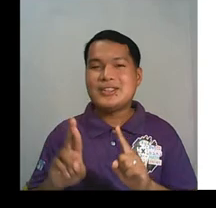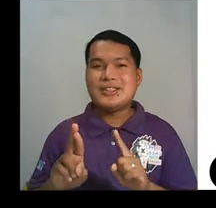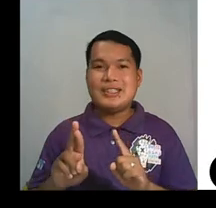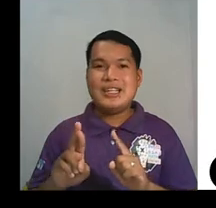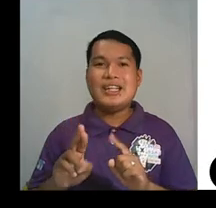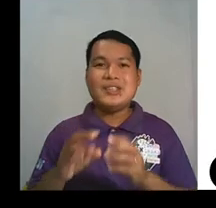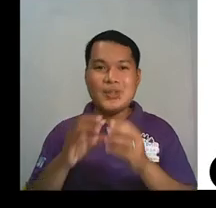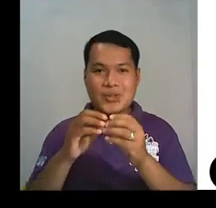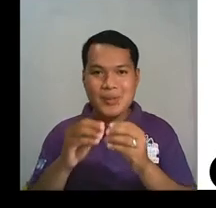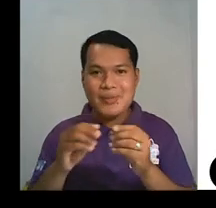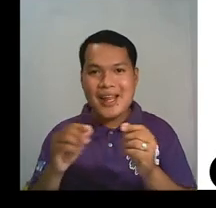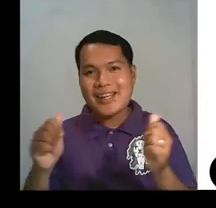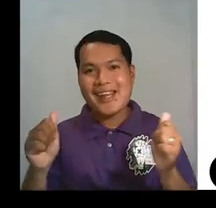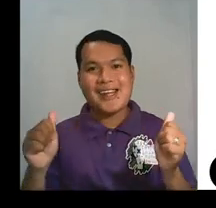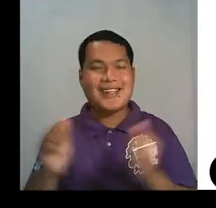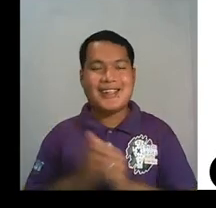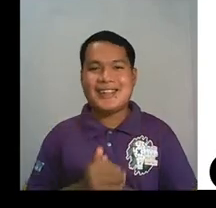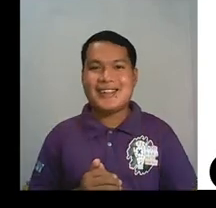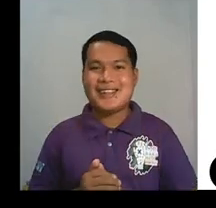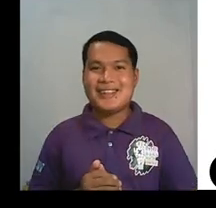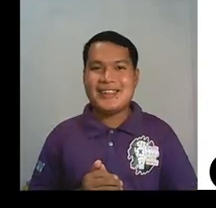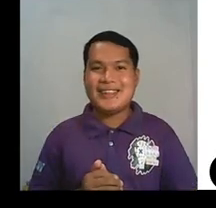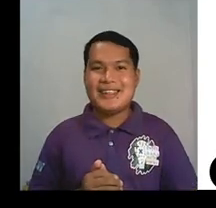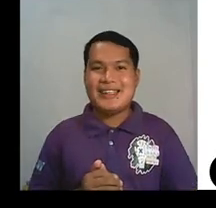Yan ang isinusold natin.